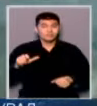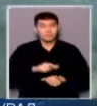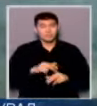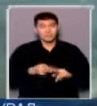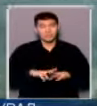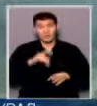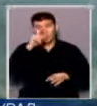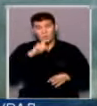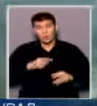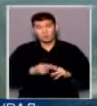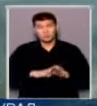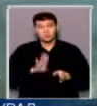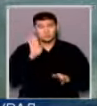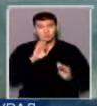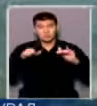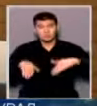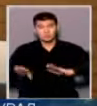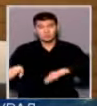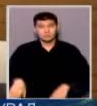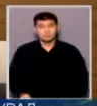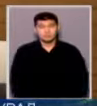ухудшению состояния Урало-Каспийского бассейна.